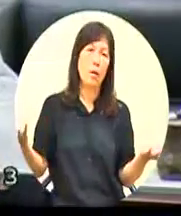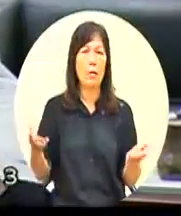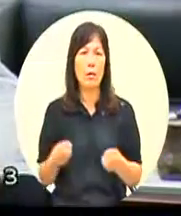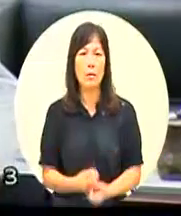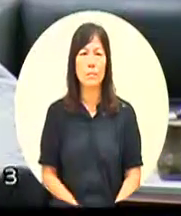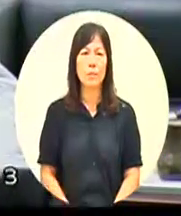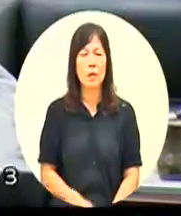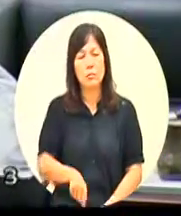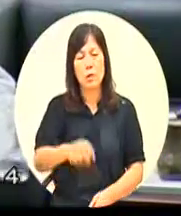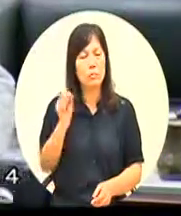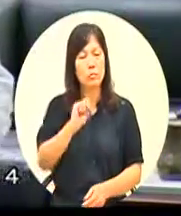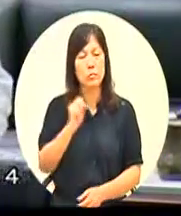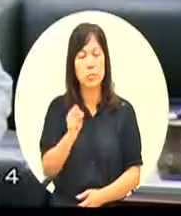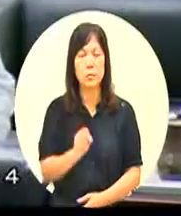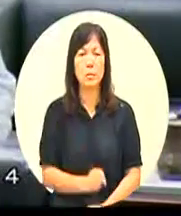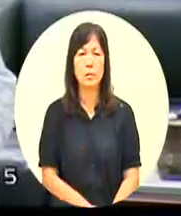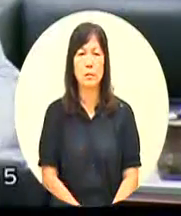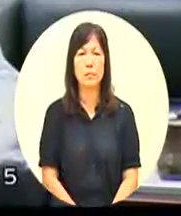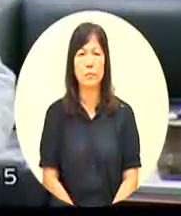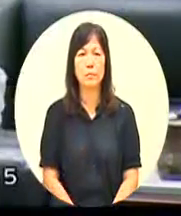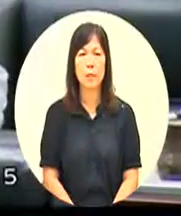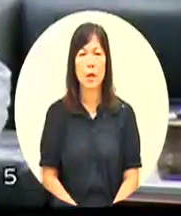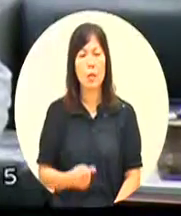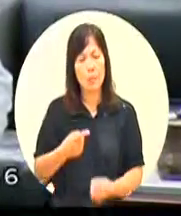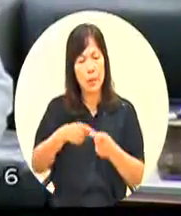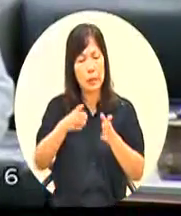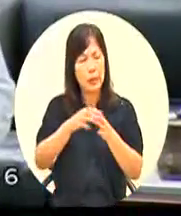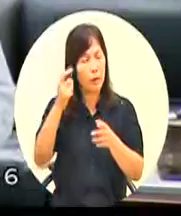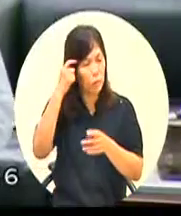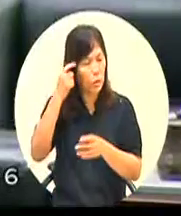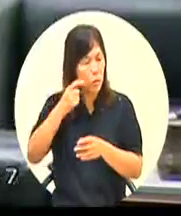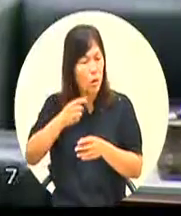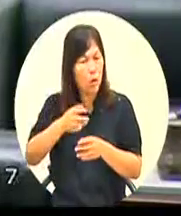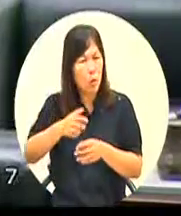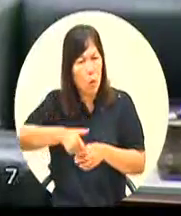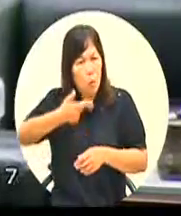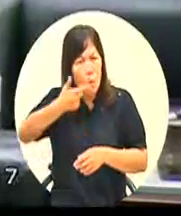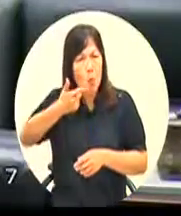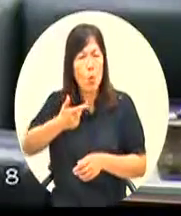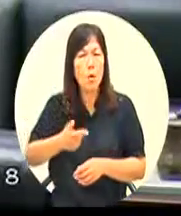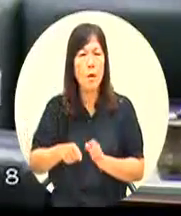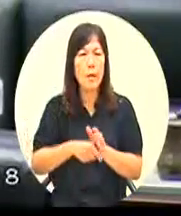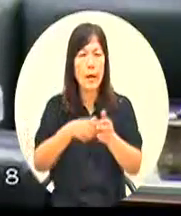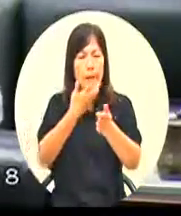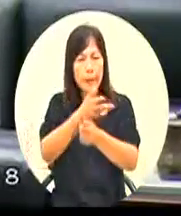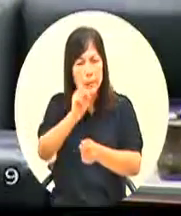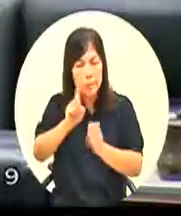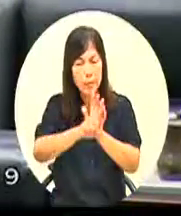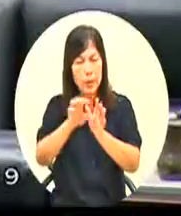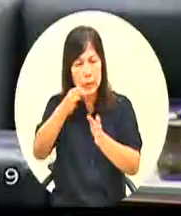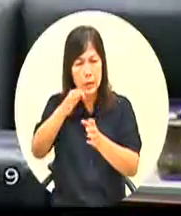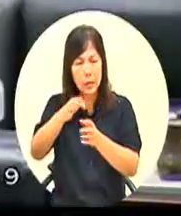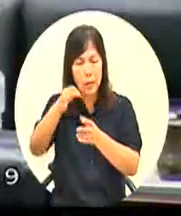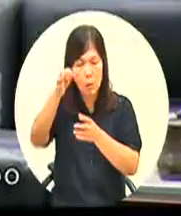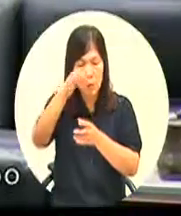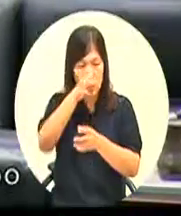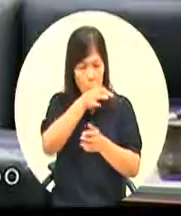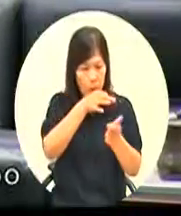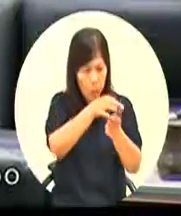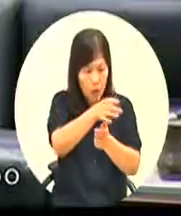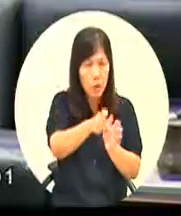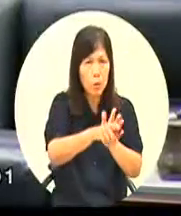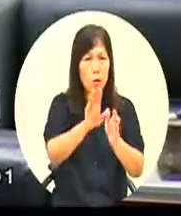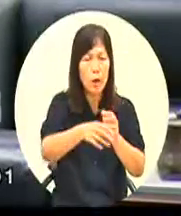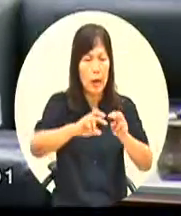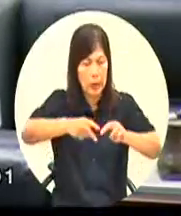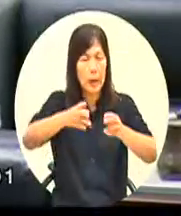不能这样子来讲呢，是我们应该如何去赶快，如何提拨任何一个经费下来，赶快来做一个